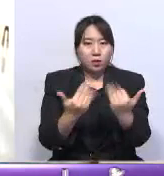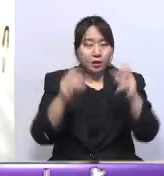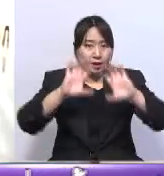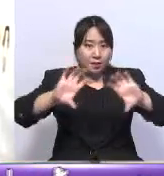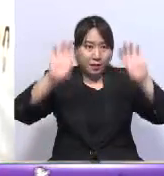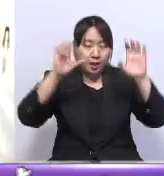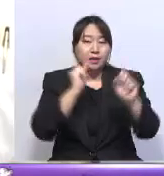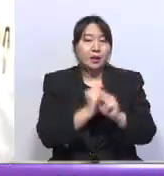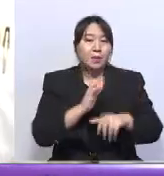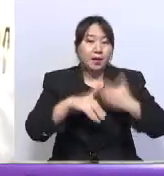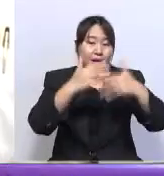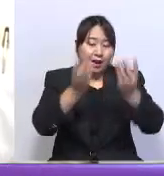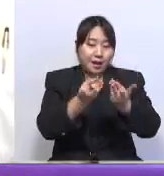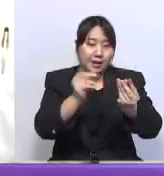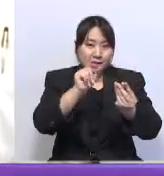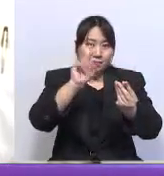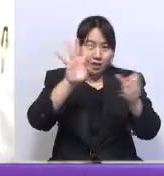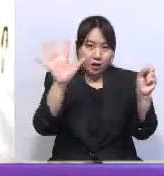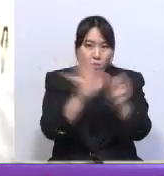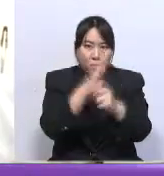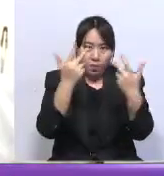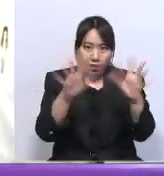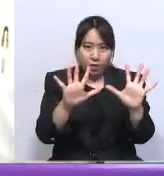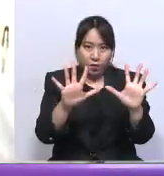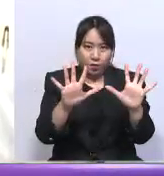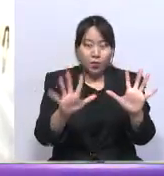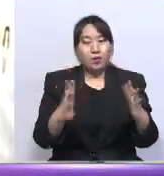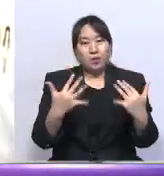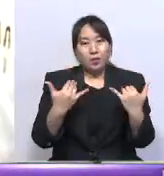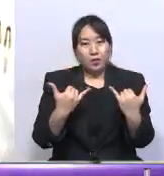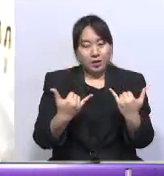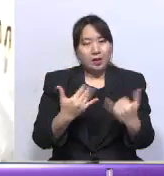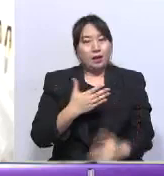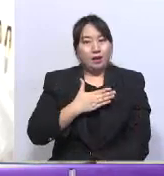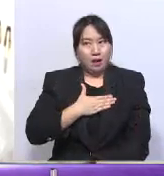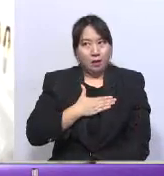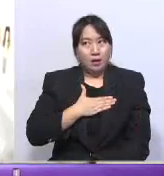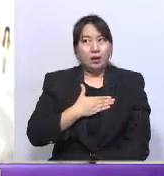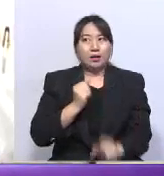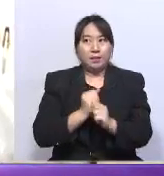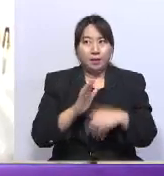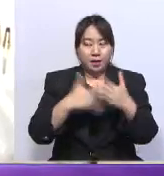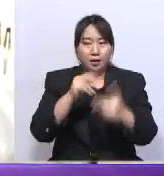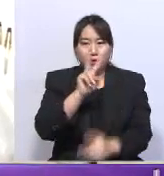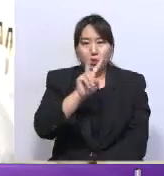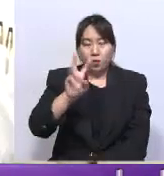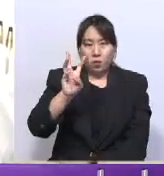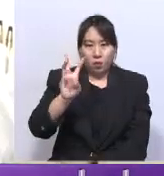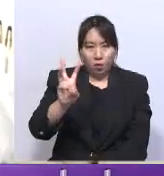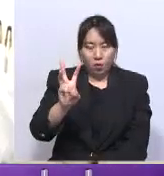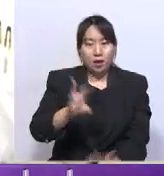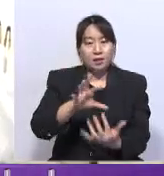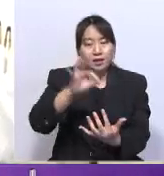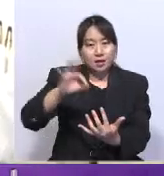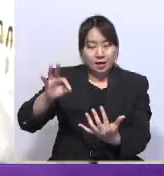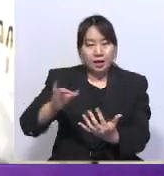ได้พัฒนา24จนครบแล้วนะครับจนครบแล้วเพราะฉะนั้นเราก็จะกลับมาพัฒนาตัว226เพื่อให้เป็นทางเลือกเป็น